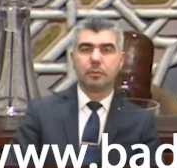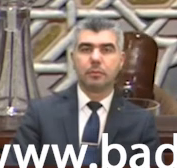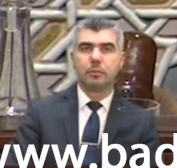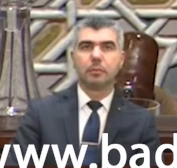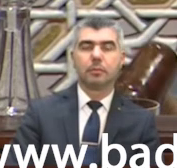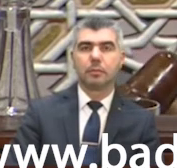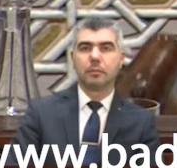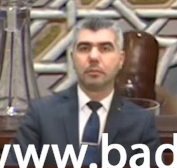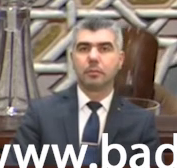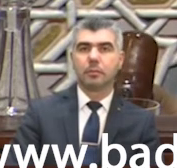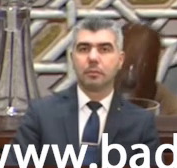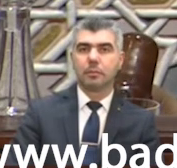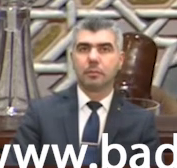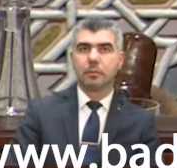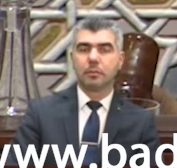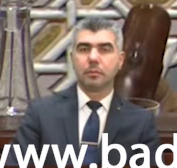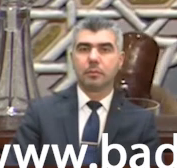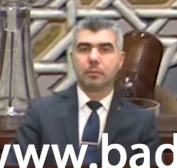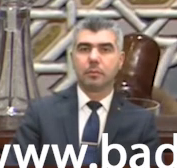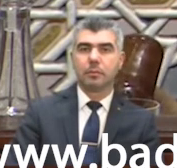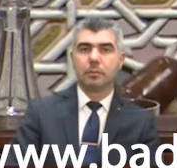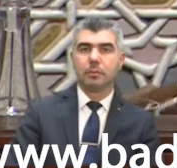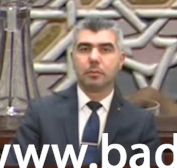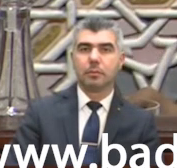السادة النواب، سيد الرئيس،